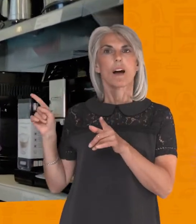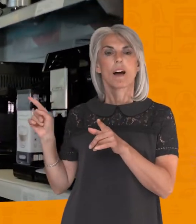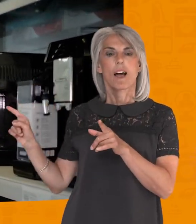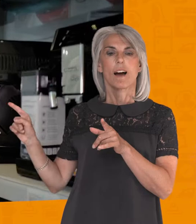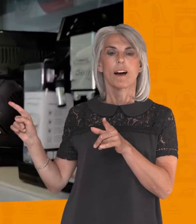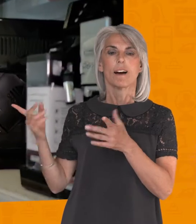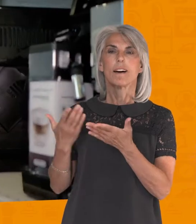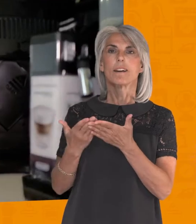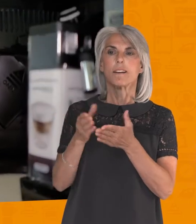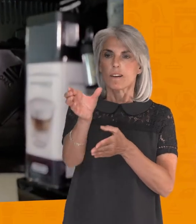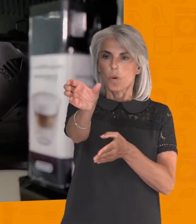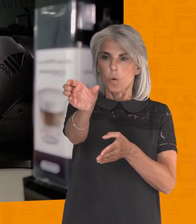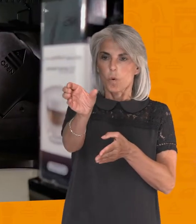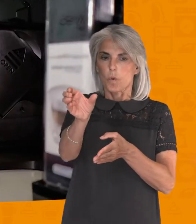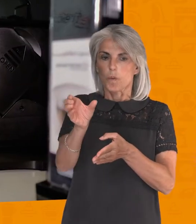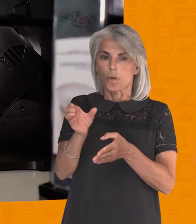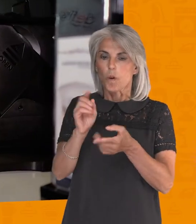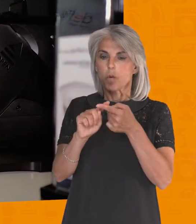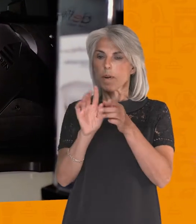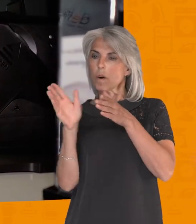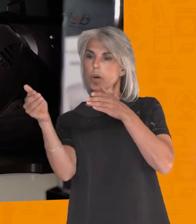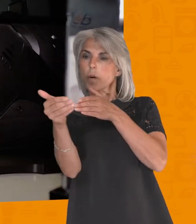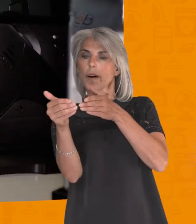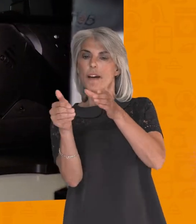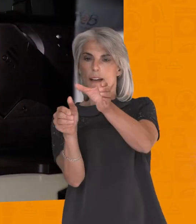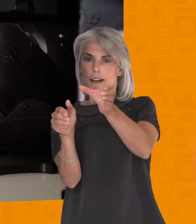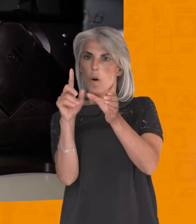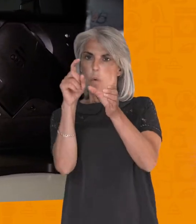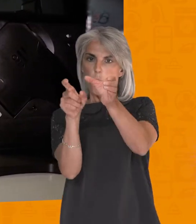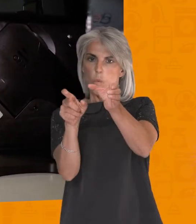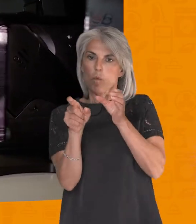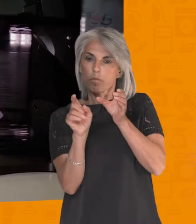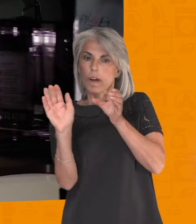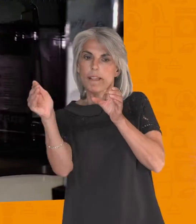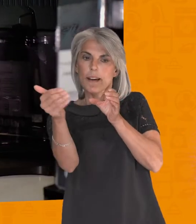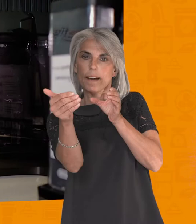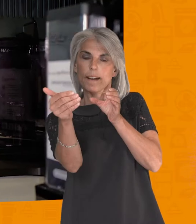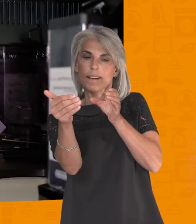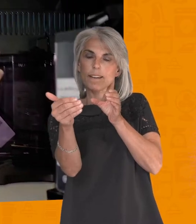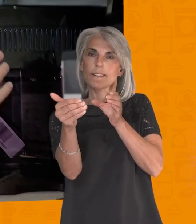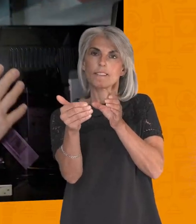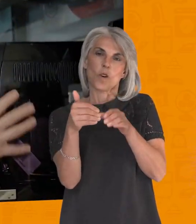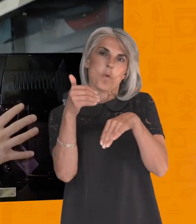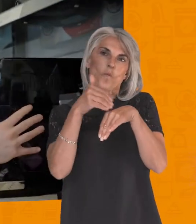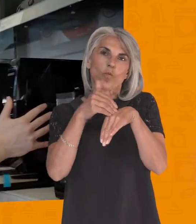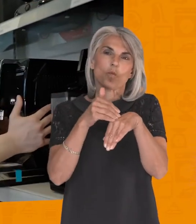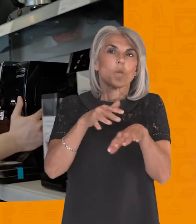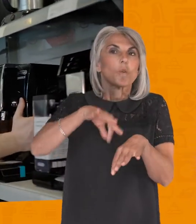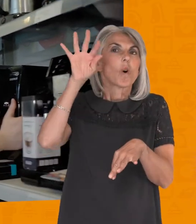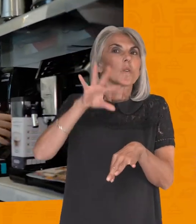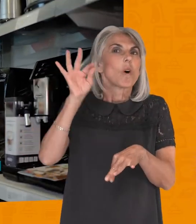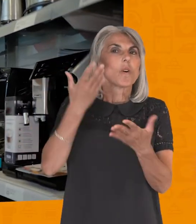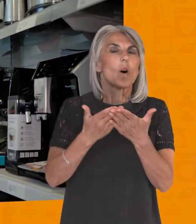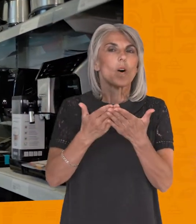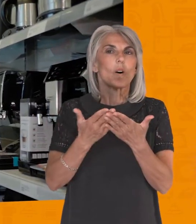delonghi comme vous pouvez voir vous avez un numéro qui est derrière le réservoir ça c'est un petit truc de temps en temps